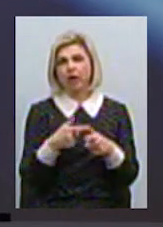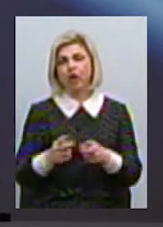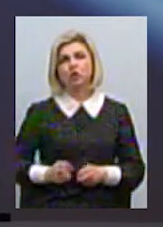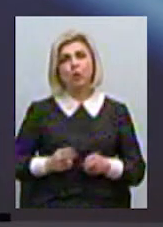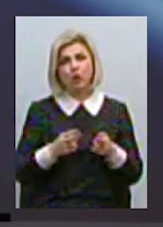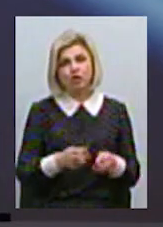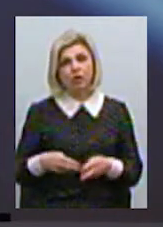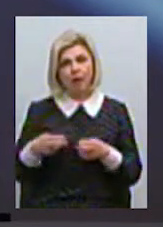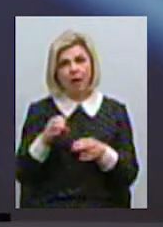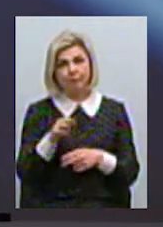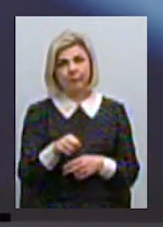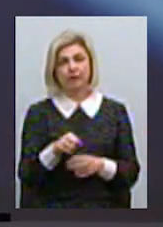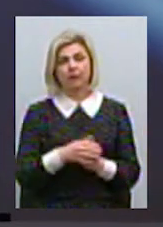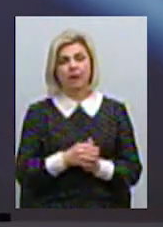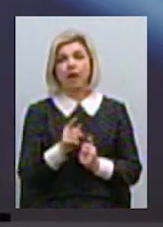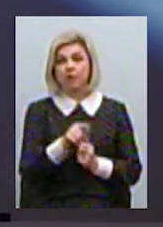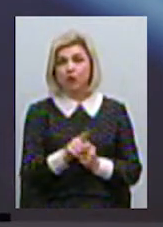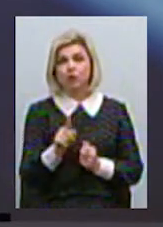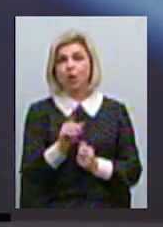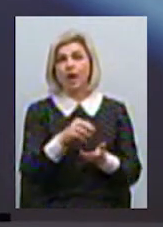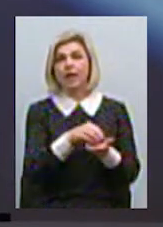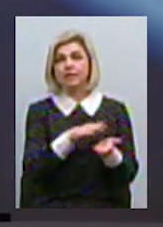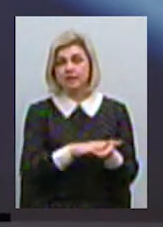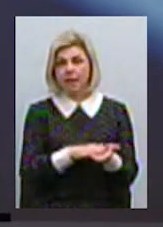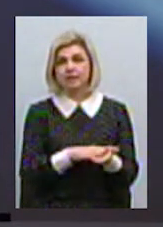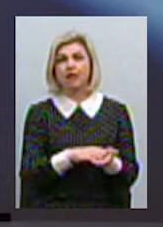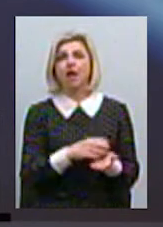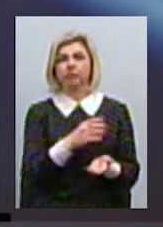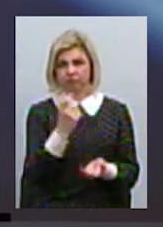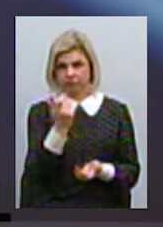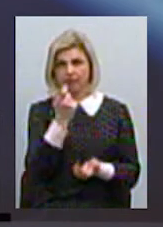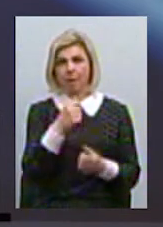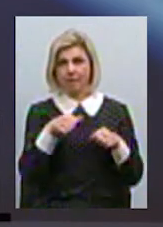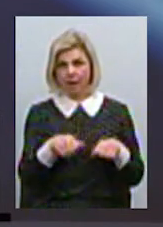злочинам навіть, те, що реєстрація речових прав